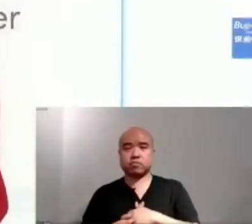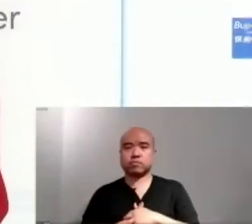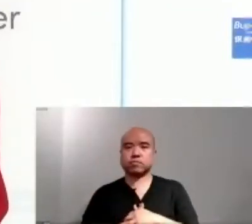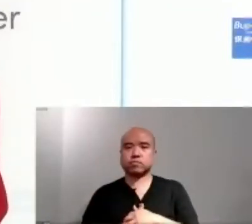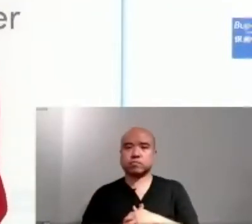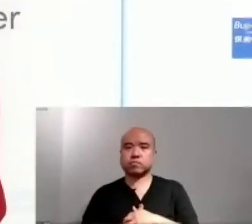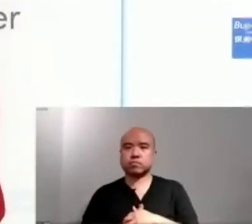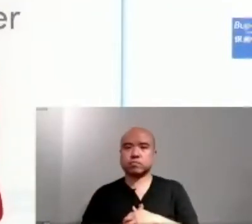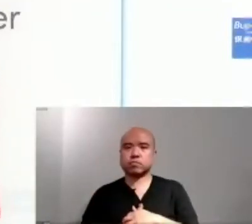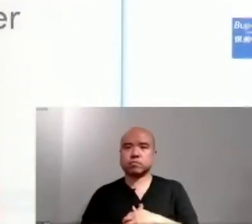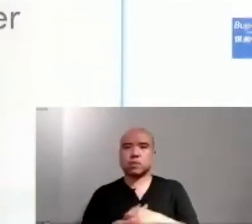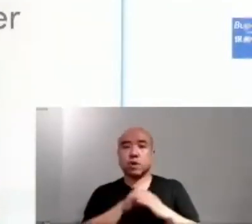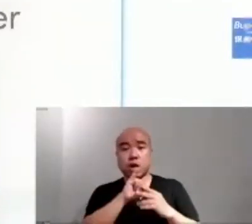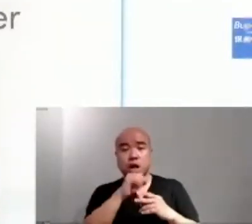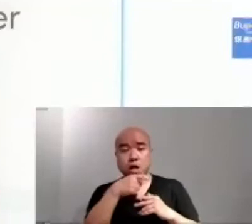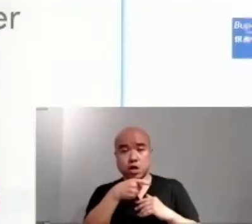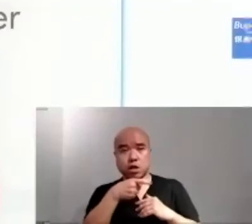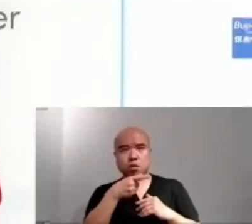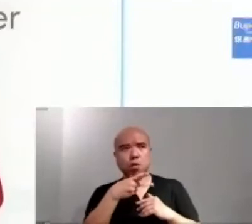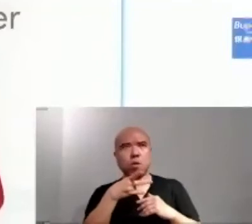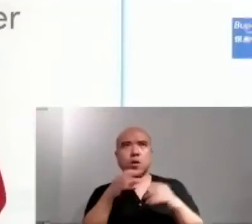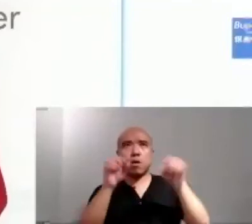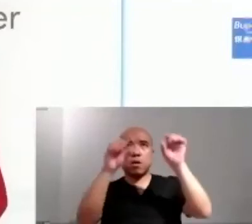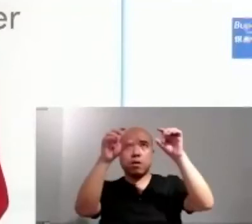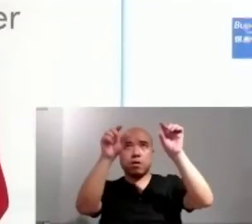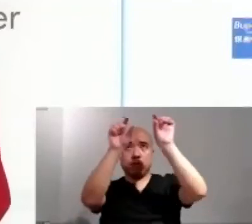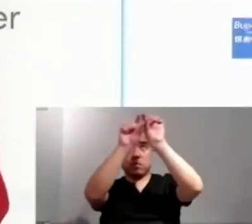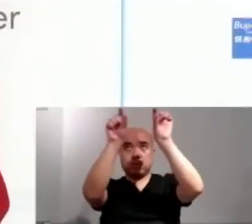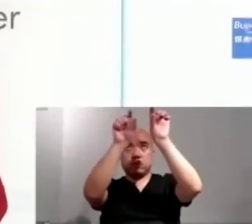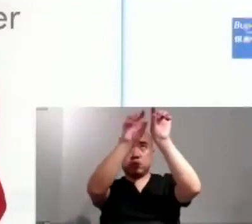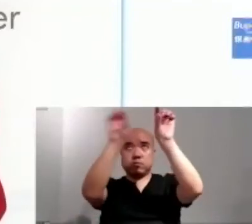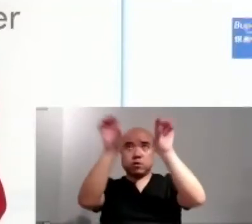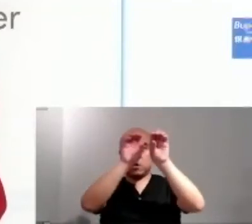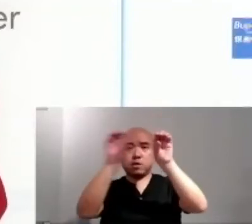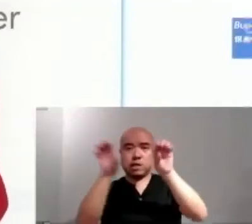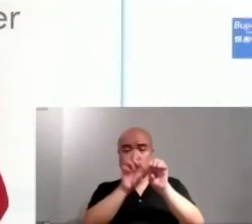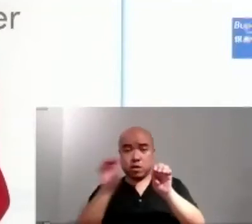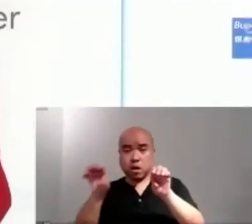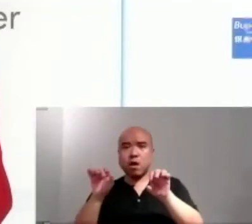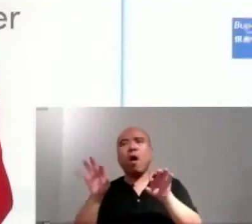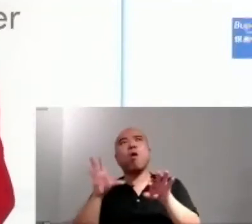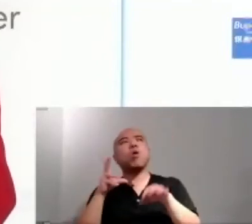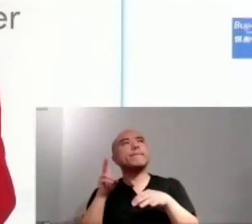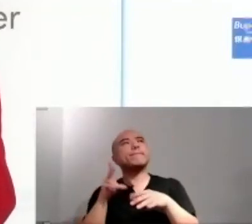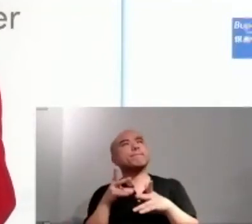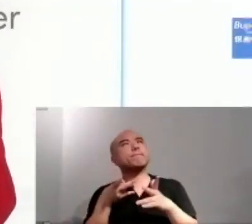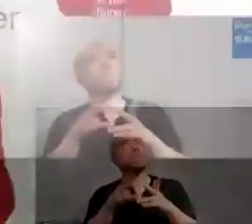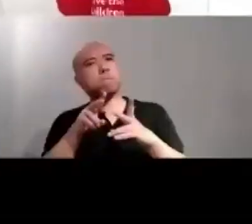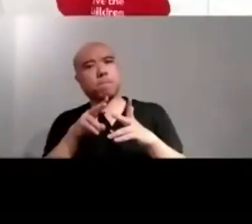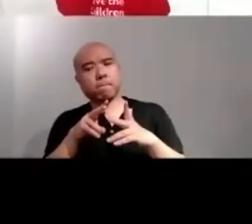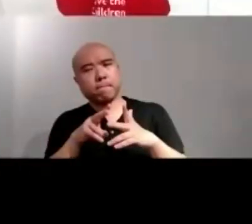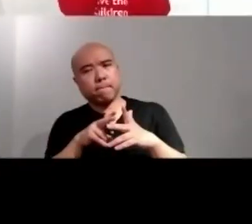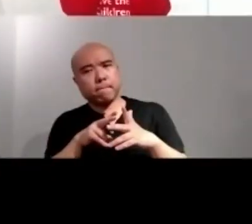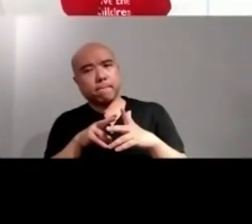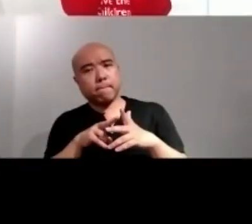用呢个 IG 玩呢个砌图游戏呢？咁亦都系因为呢个原因啦，所以我哋喺 Instagram 建立咗呢个